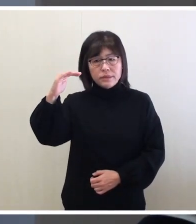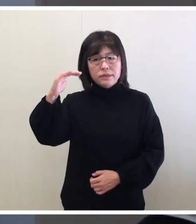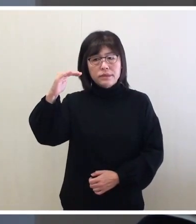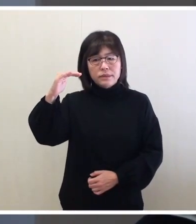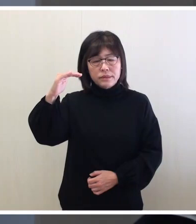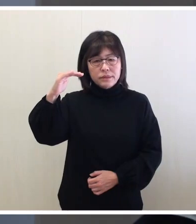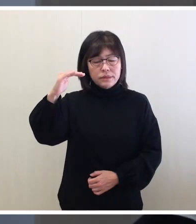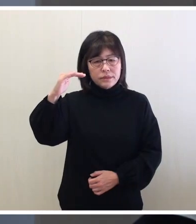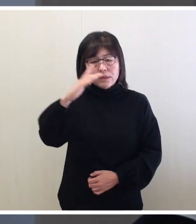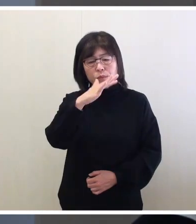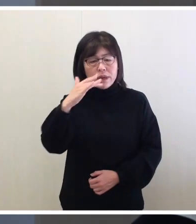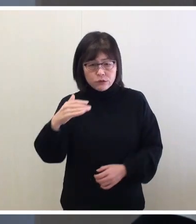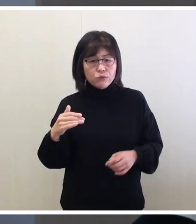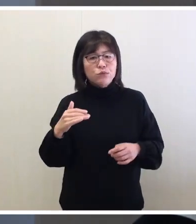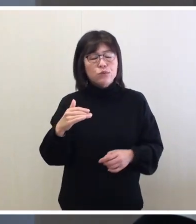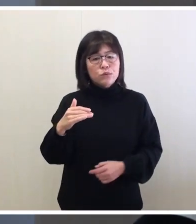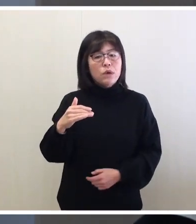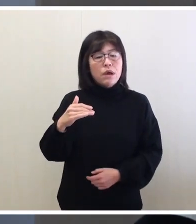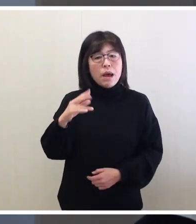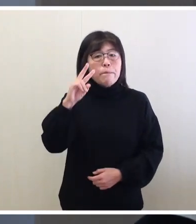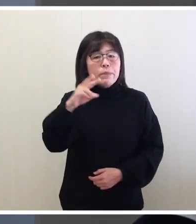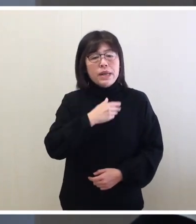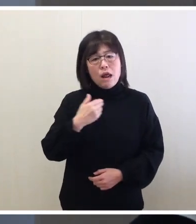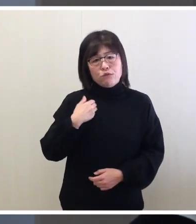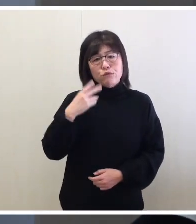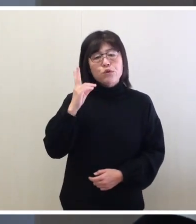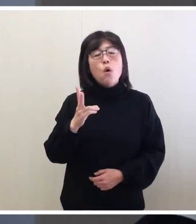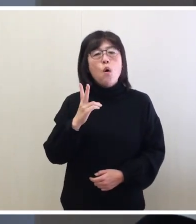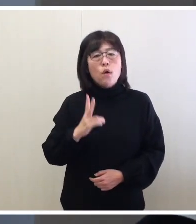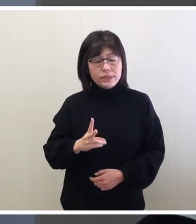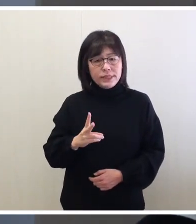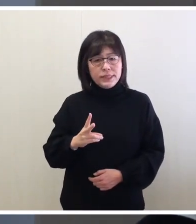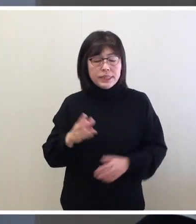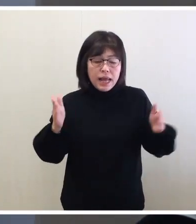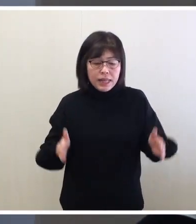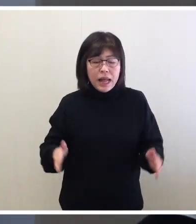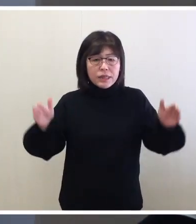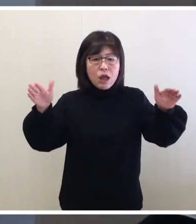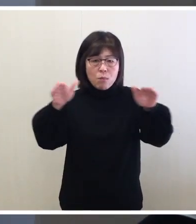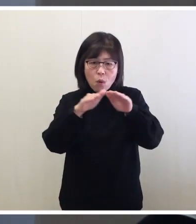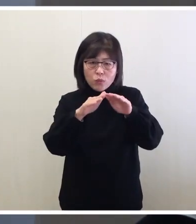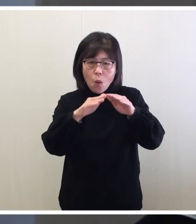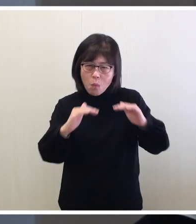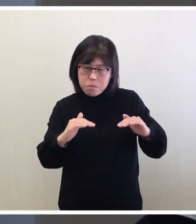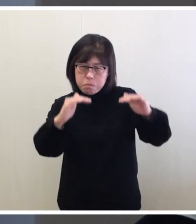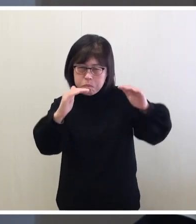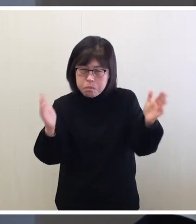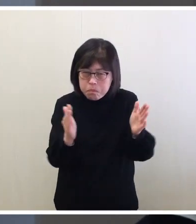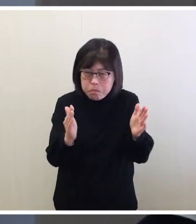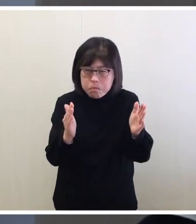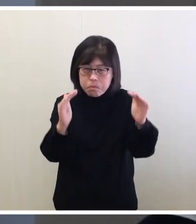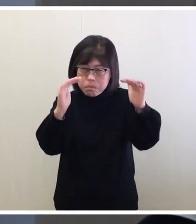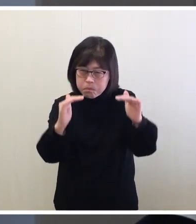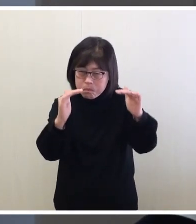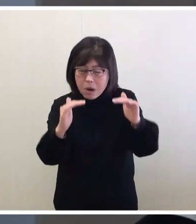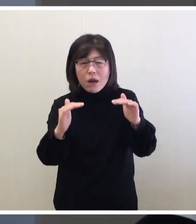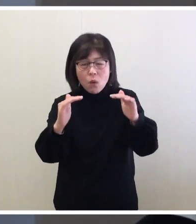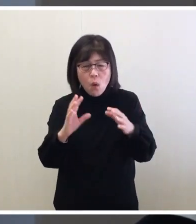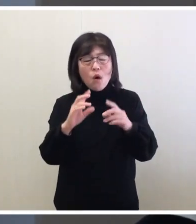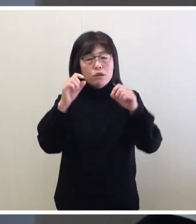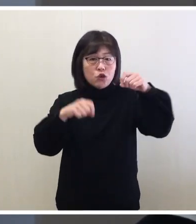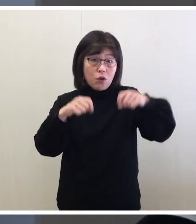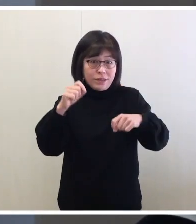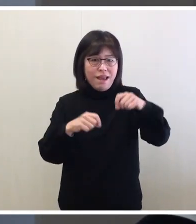定しています。六甲の街並み景観を阻害しないよう、校舎のボリュームをうまく分割して景観